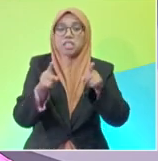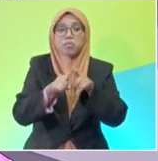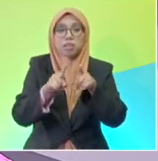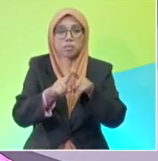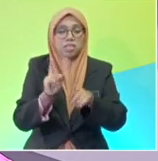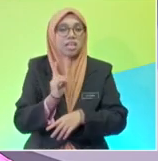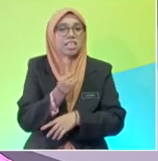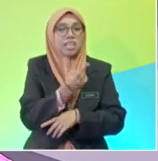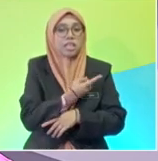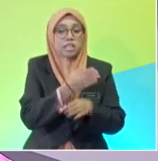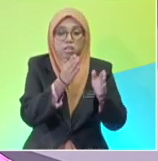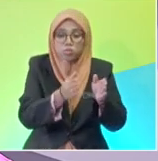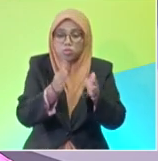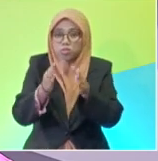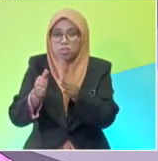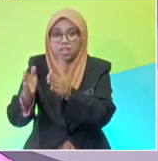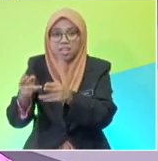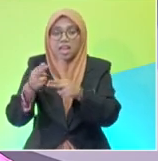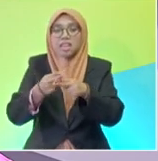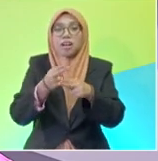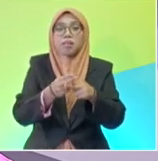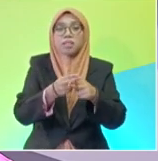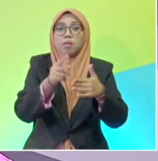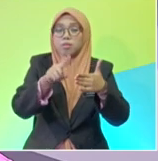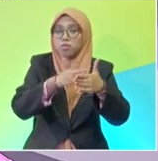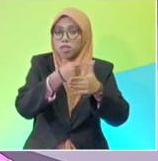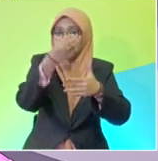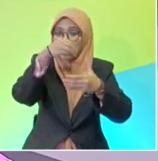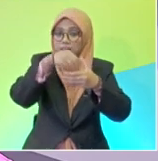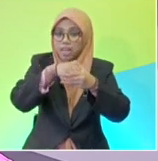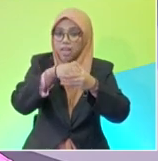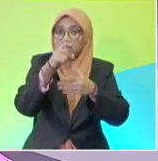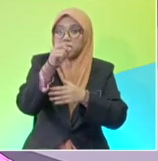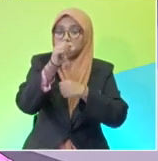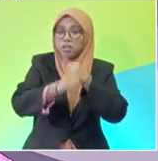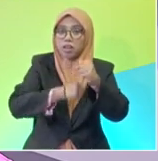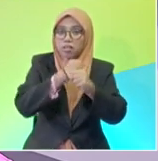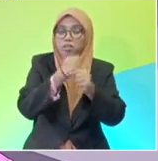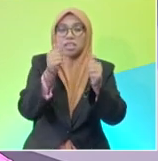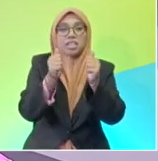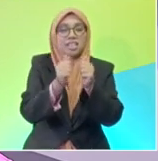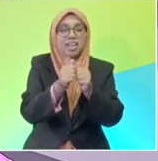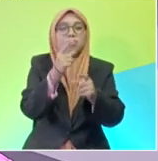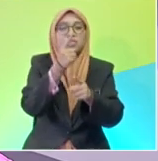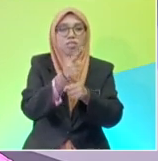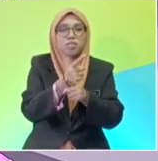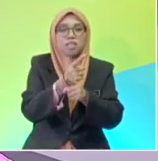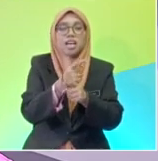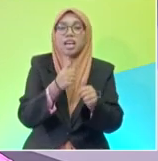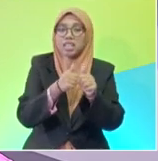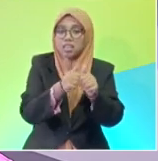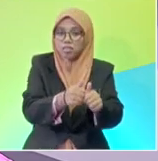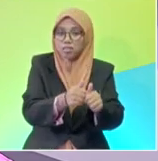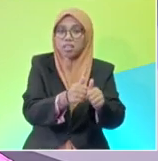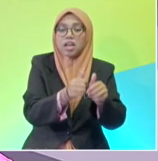susunkan nama-nama bulan. Nama-nama bulan dalam setahun dengan betul mengikut turutan. Jadi, cikgu nak